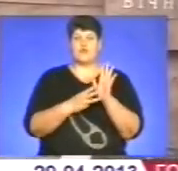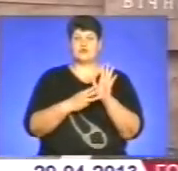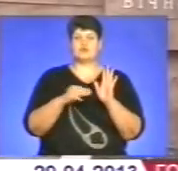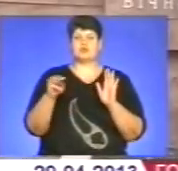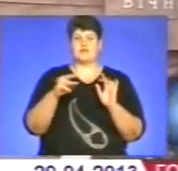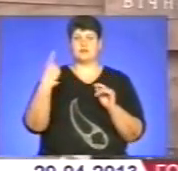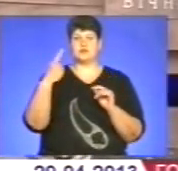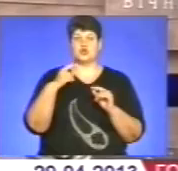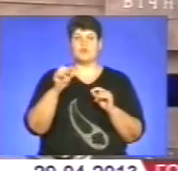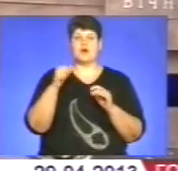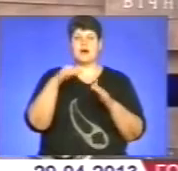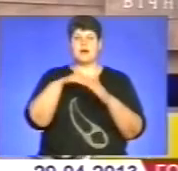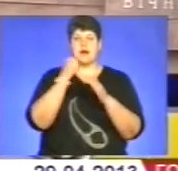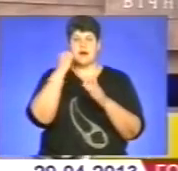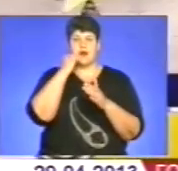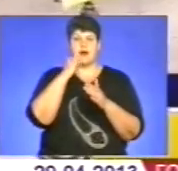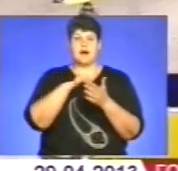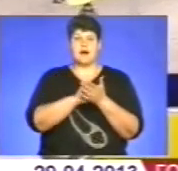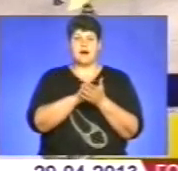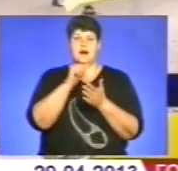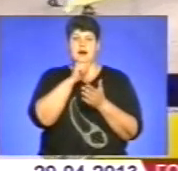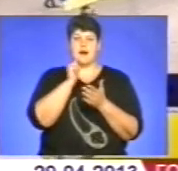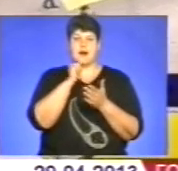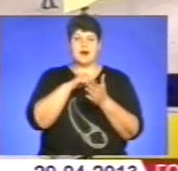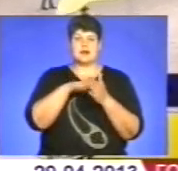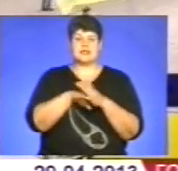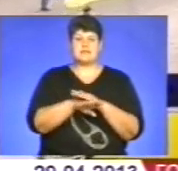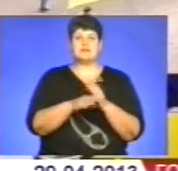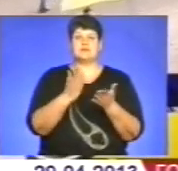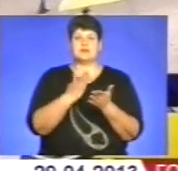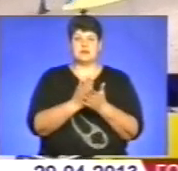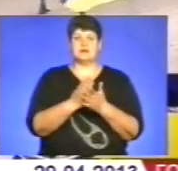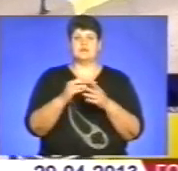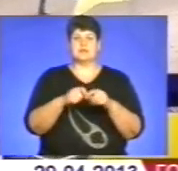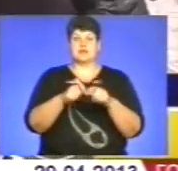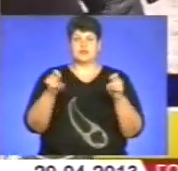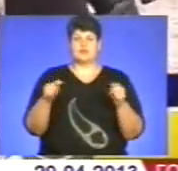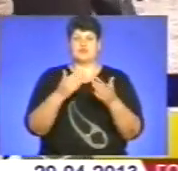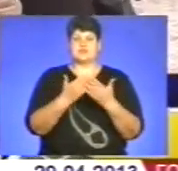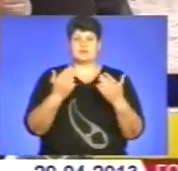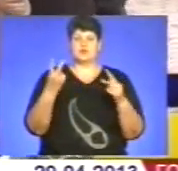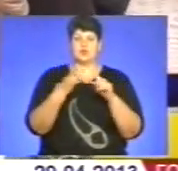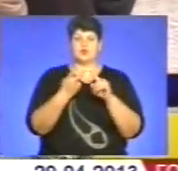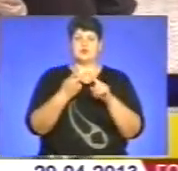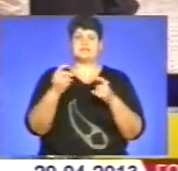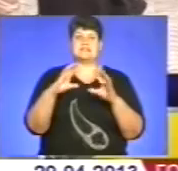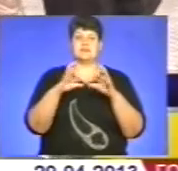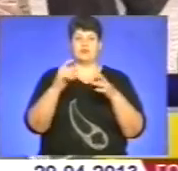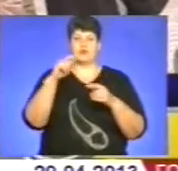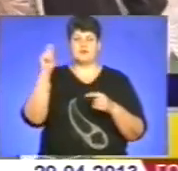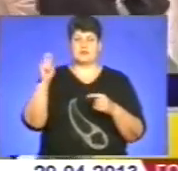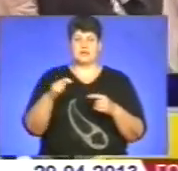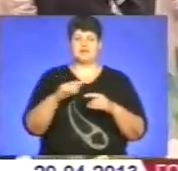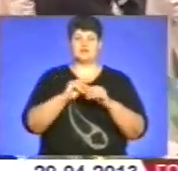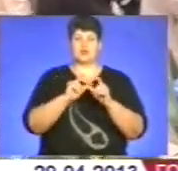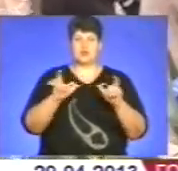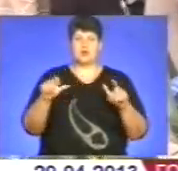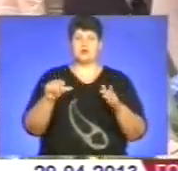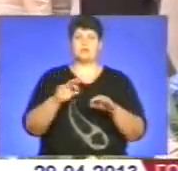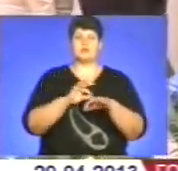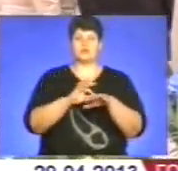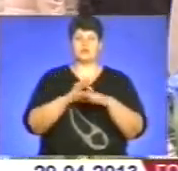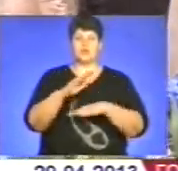архіві відкриють виставку документів Другої світової війни. У школах проведуть тематичні уроки за участю ветеранів. А